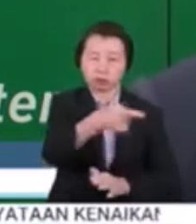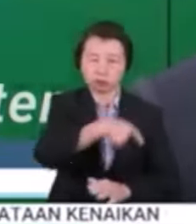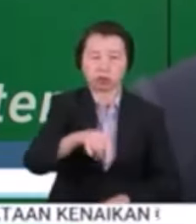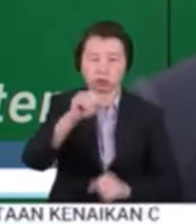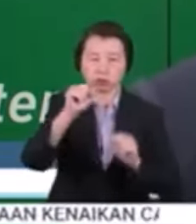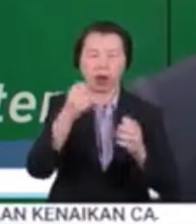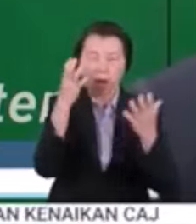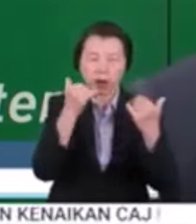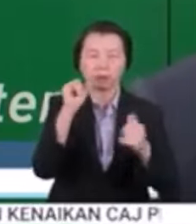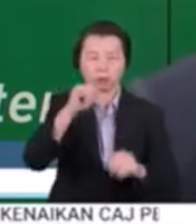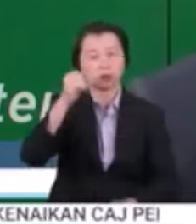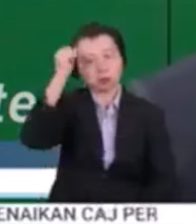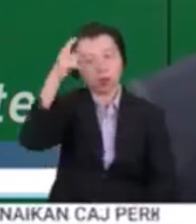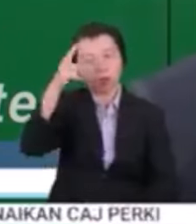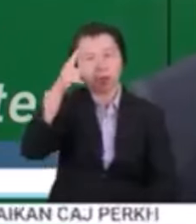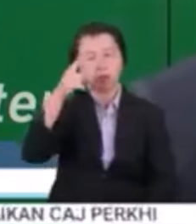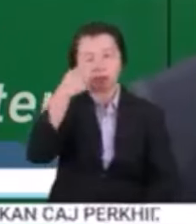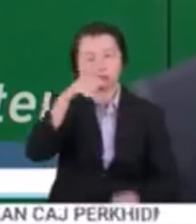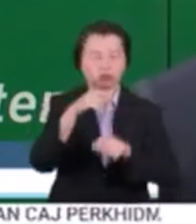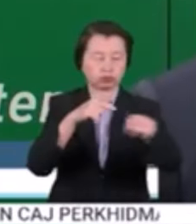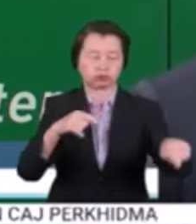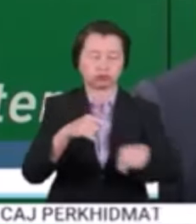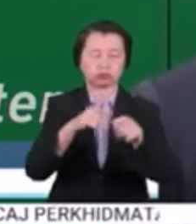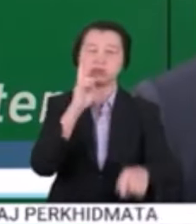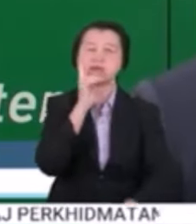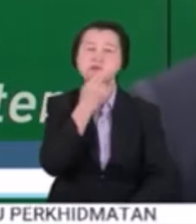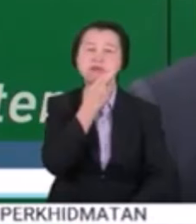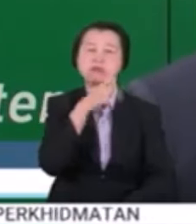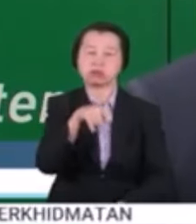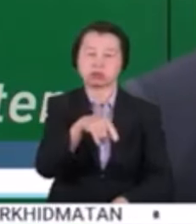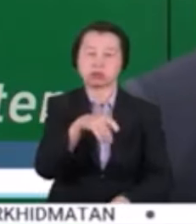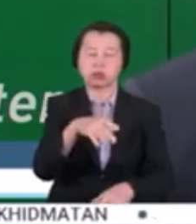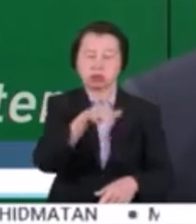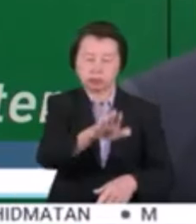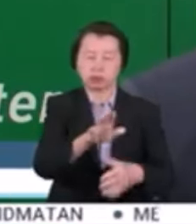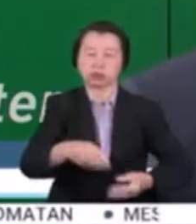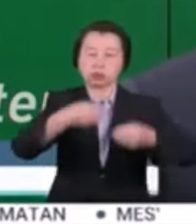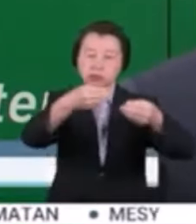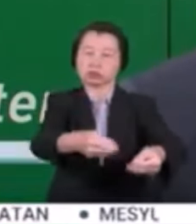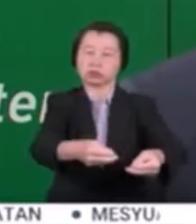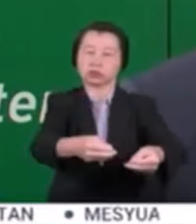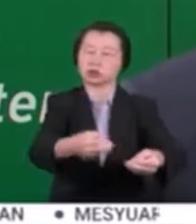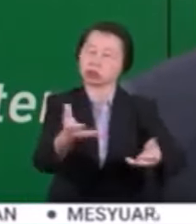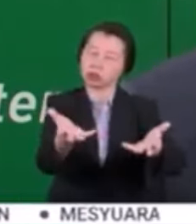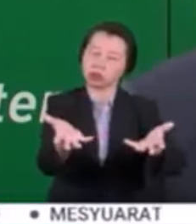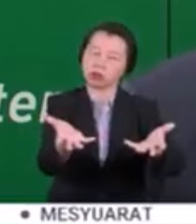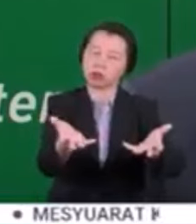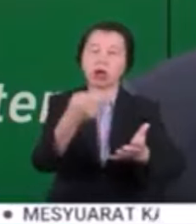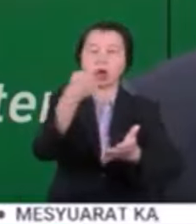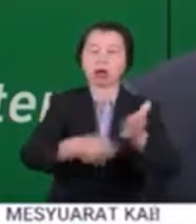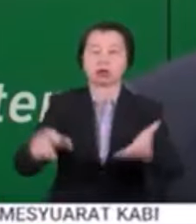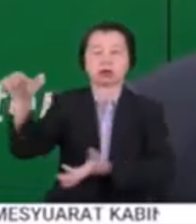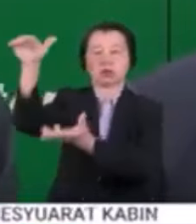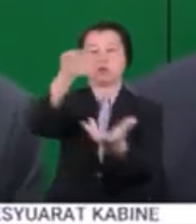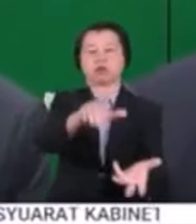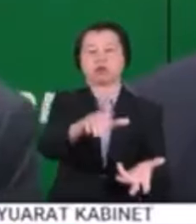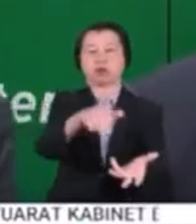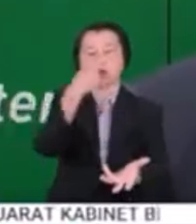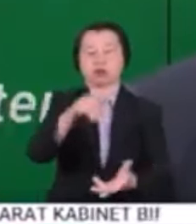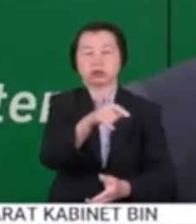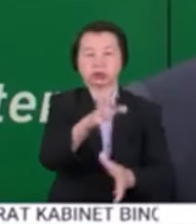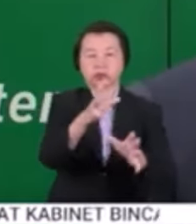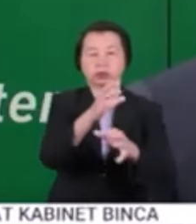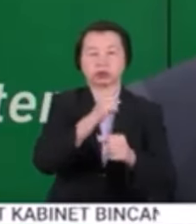memahami, iaitu untuk pengusaha restoran dan sebagainya, mereka diberi harga borong untuk